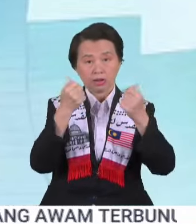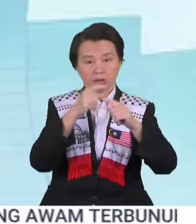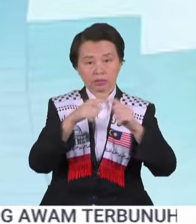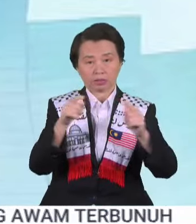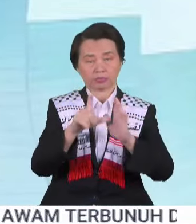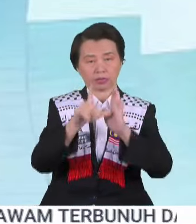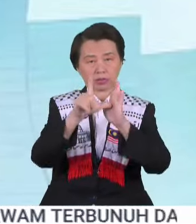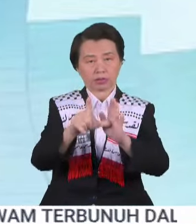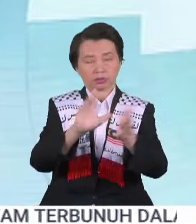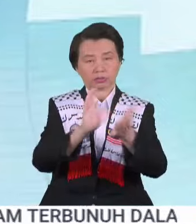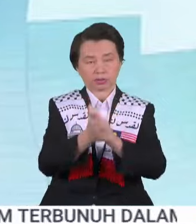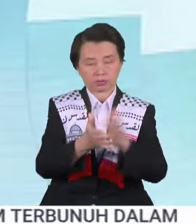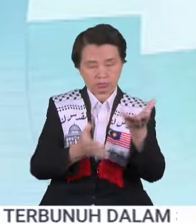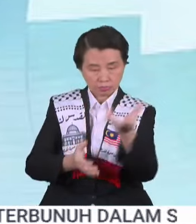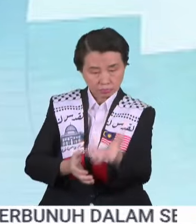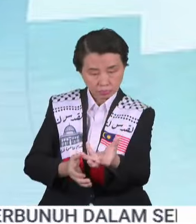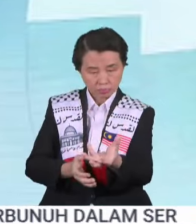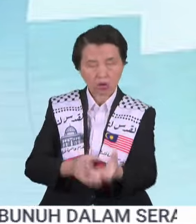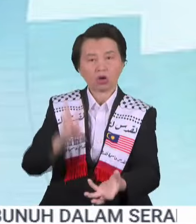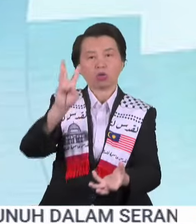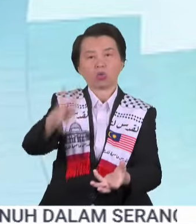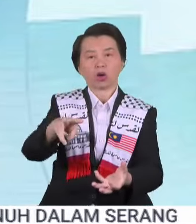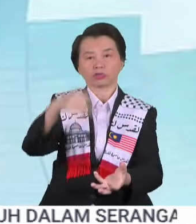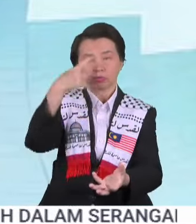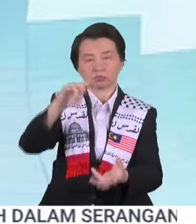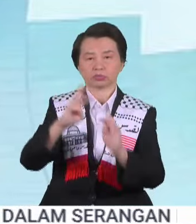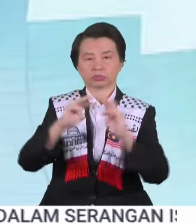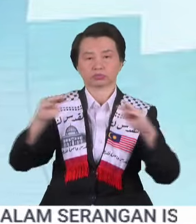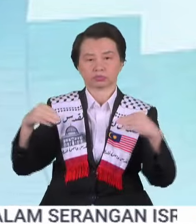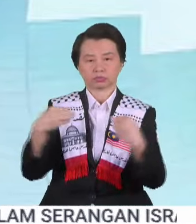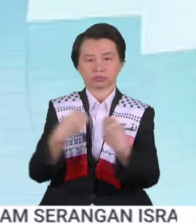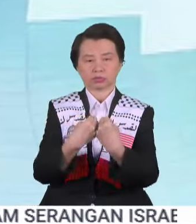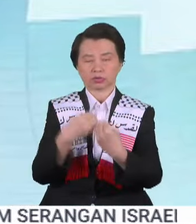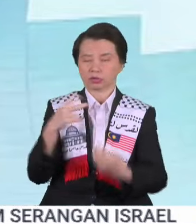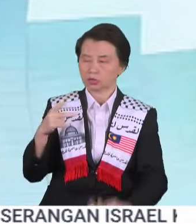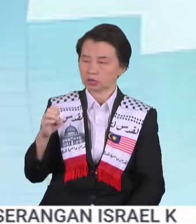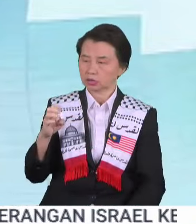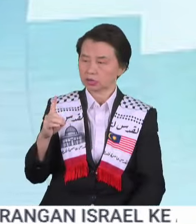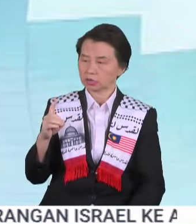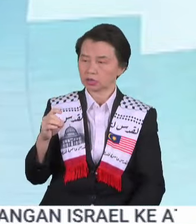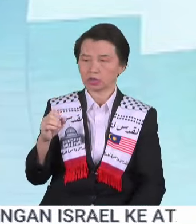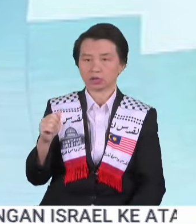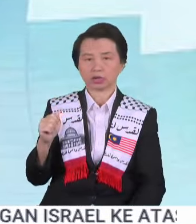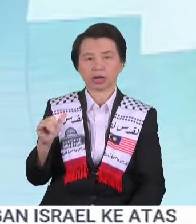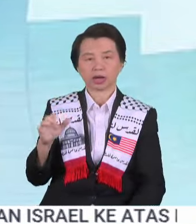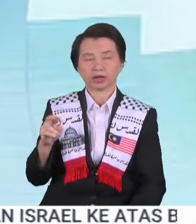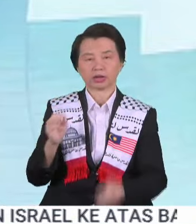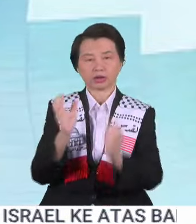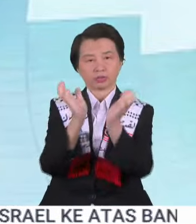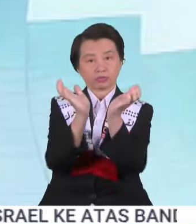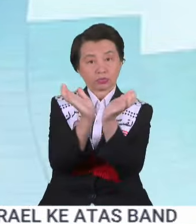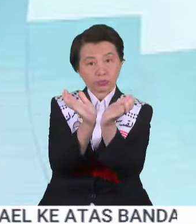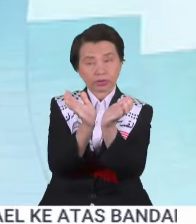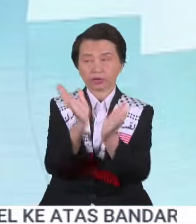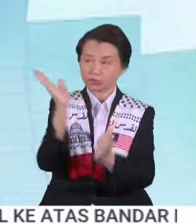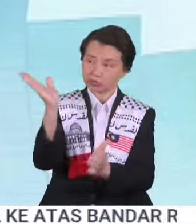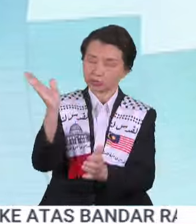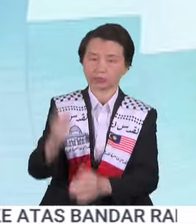lamban menjadi hidangan wajib bagi atau buat masyarakat Kedayan, Brunei. Ikuti laporan Rohania